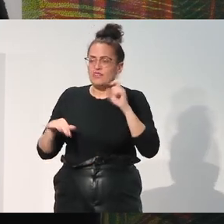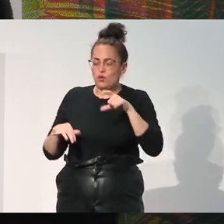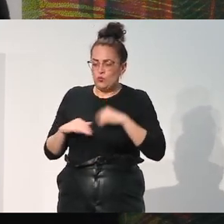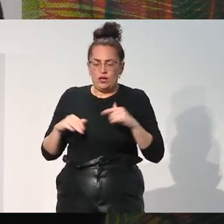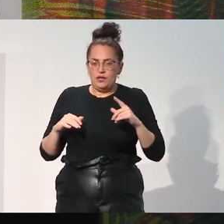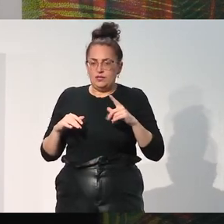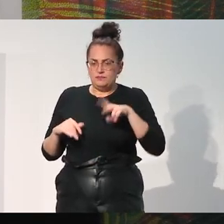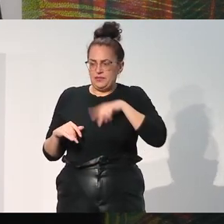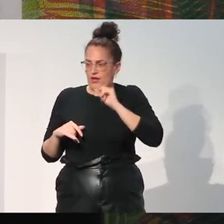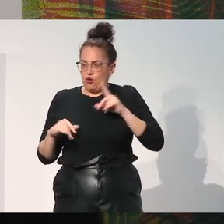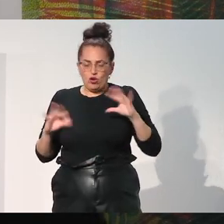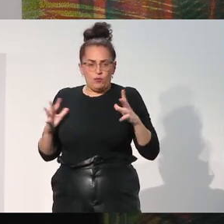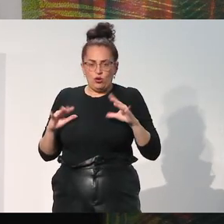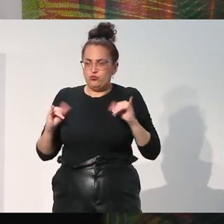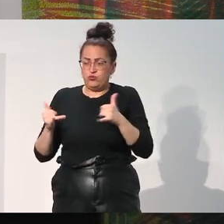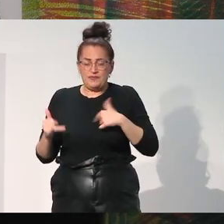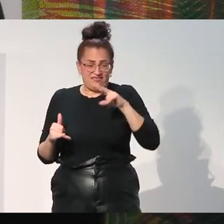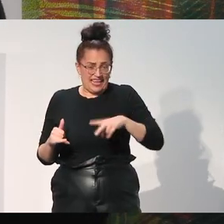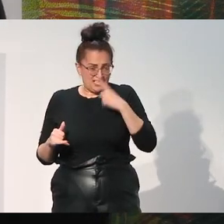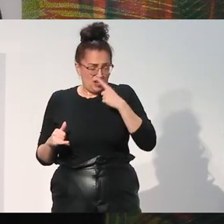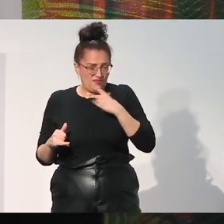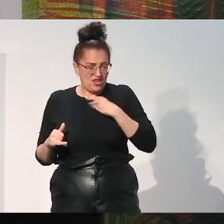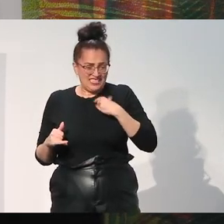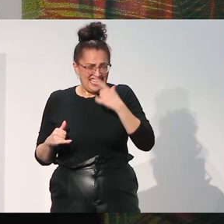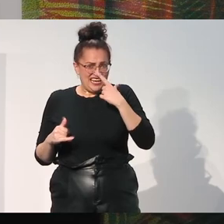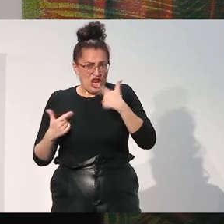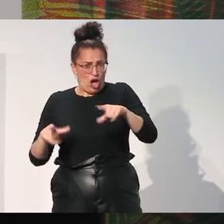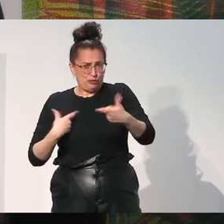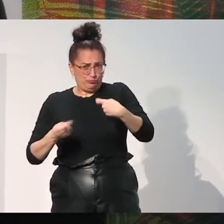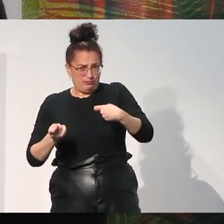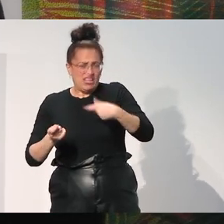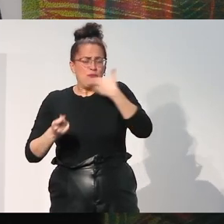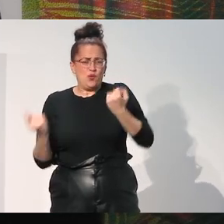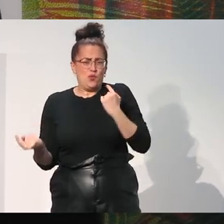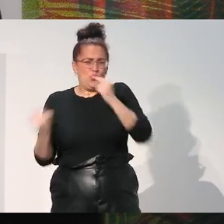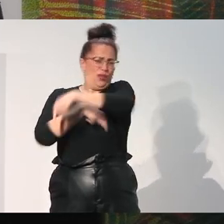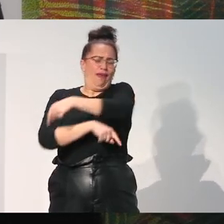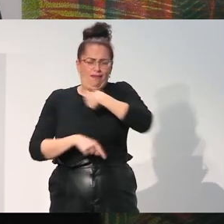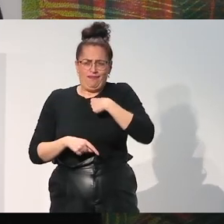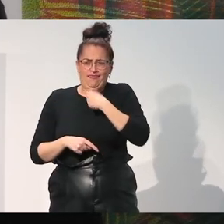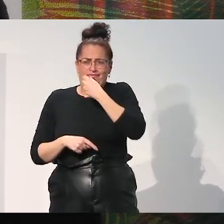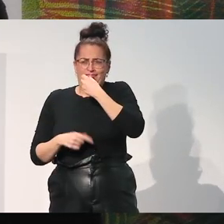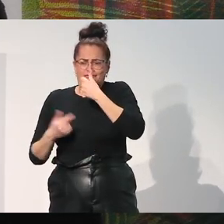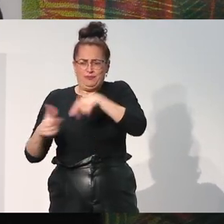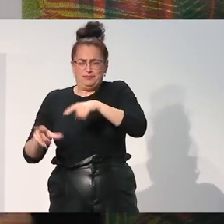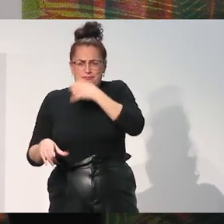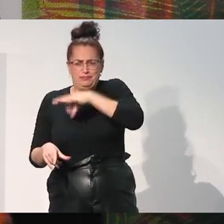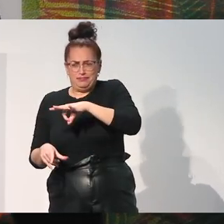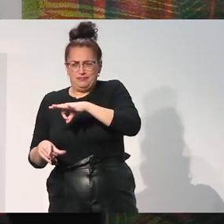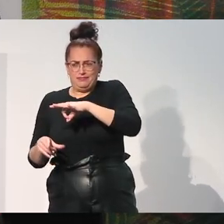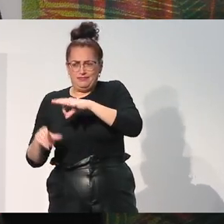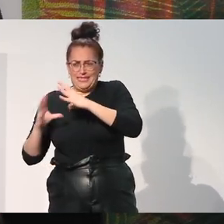me disait mais fais le mieux, et j'étais là mais en français ça marche pas en fait, si je le fais en libanais je vais y arriver, mais en français ça marche pas. Et j'ai réalisé en fait que j'ai écrit un livre